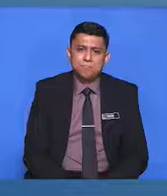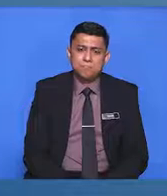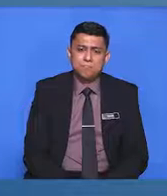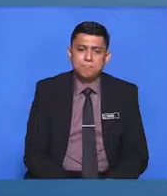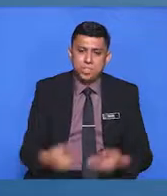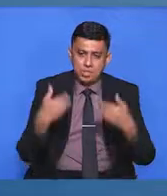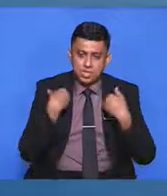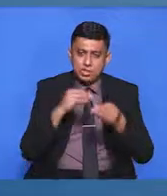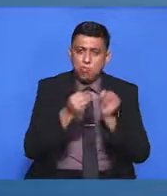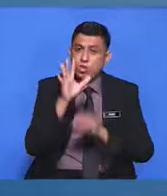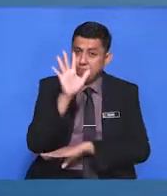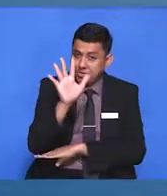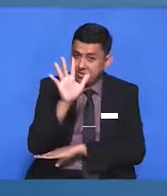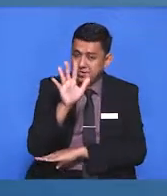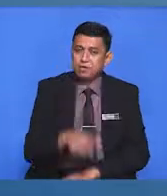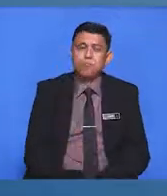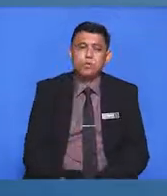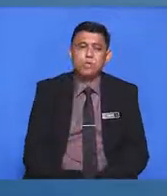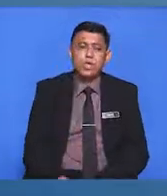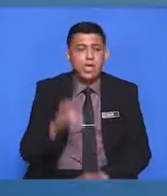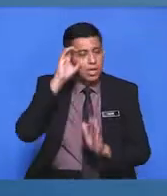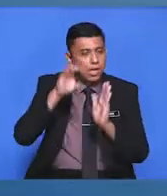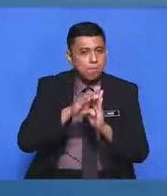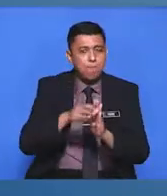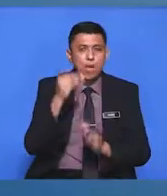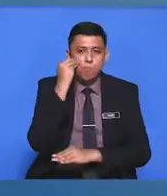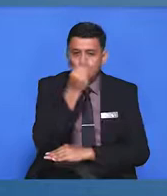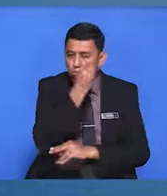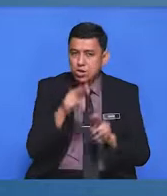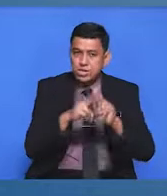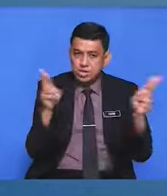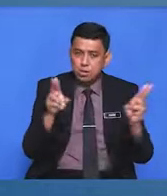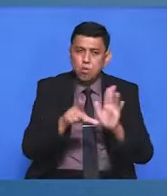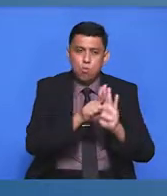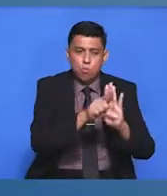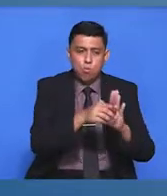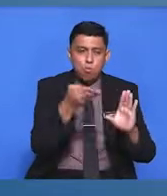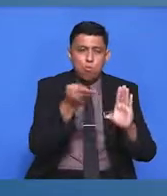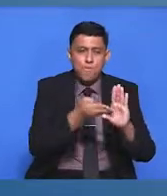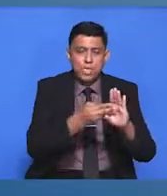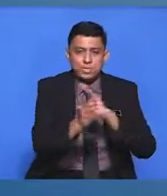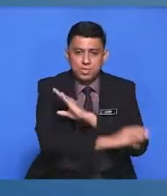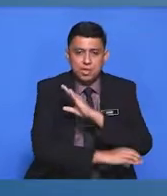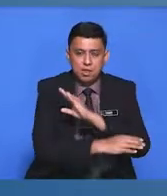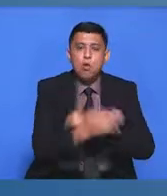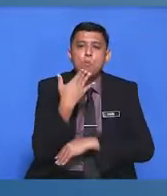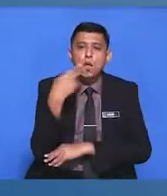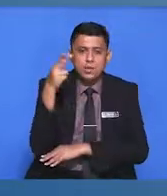pada RM5 adalah mempunyai nilai wang 5, gambar bunga